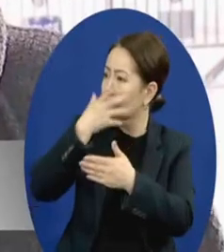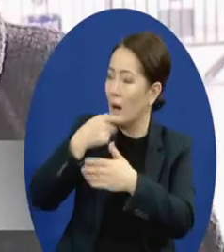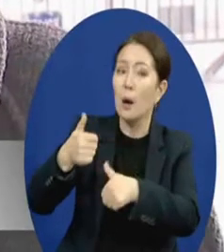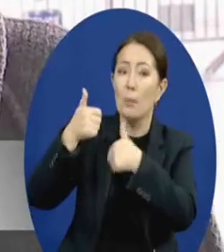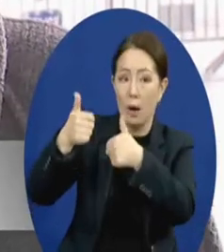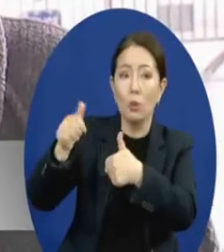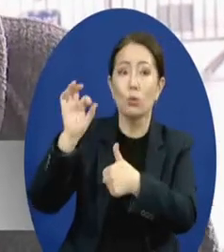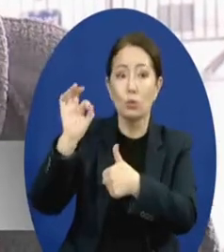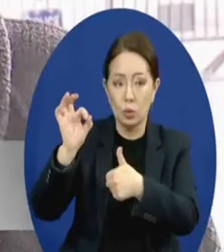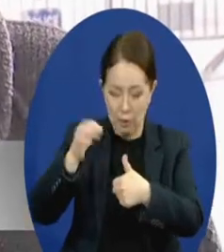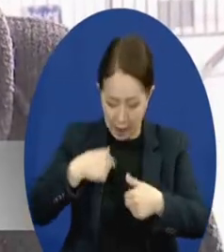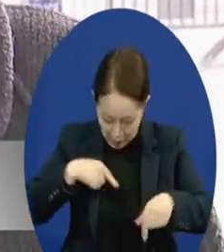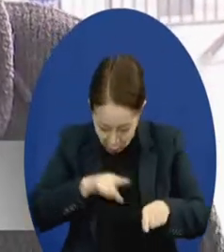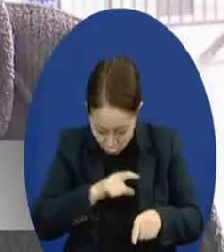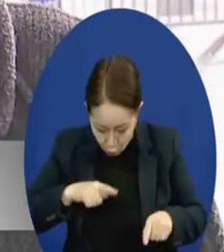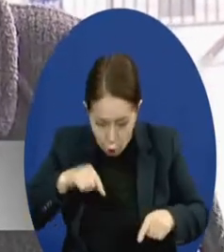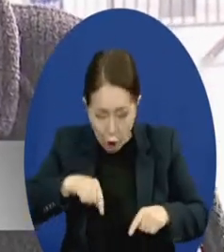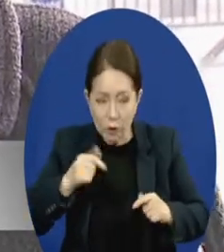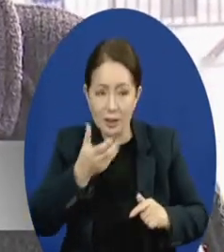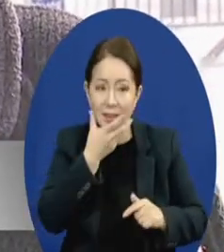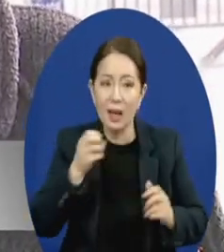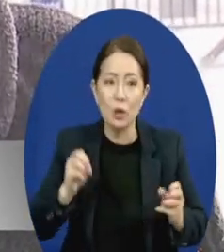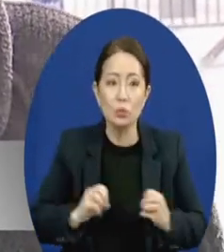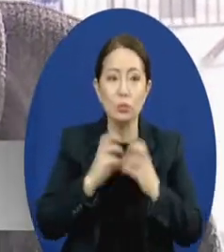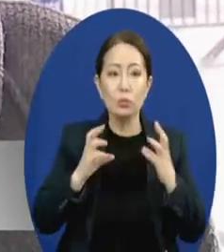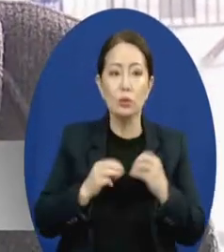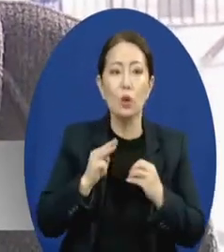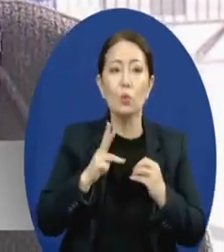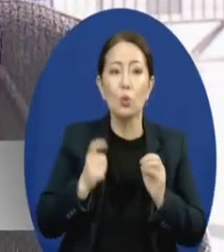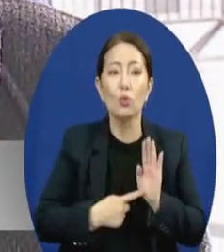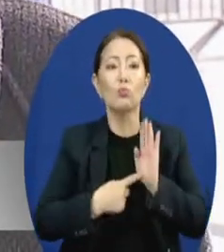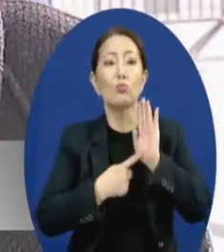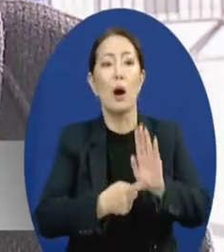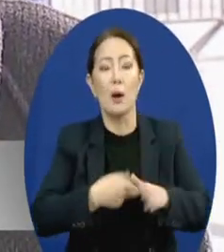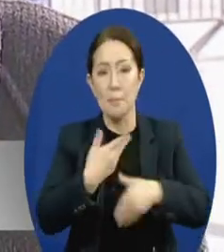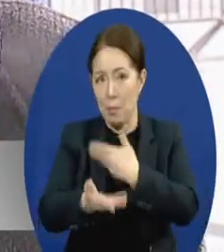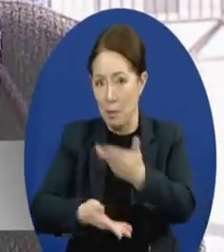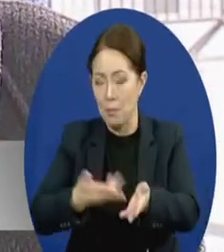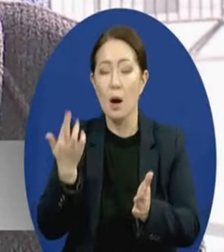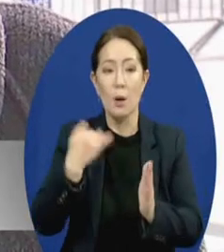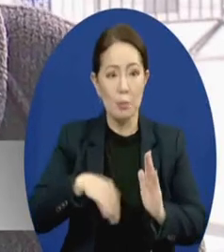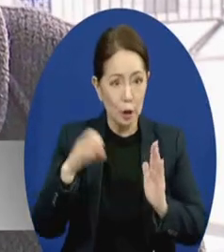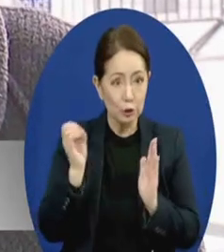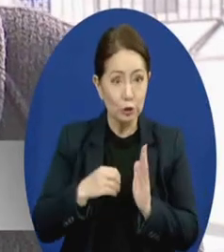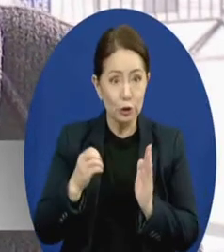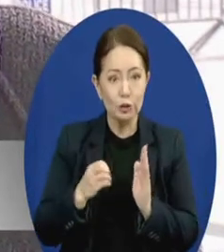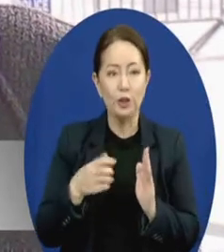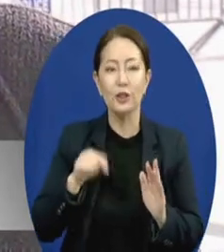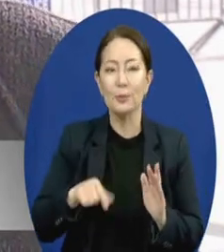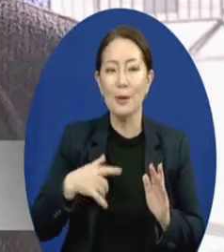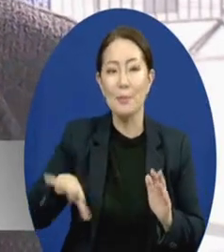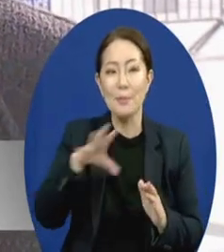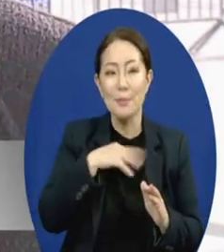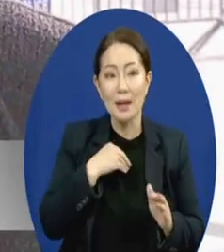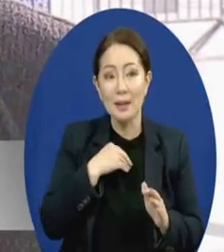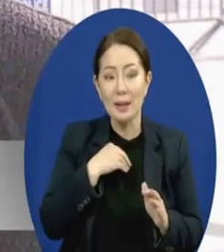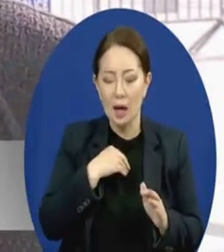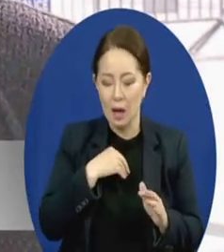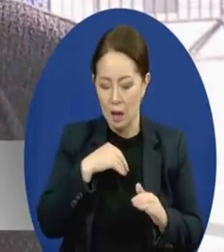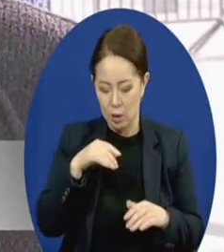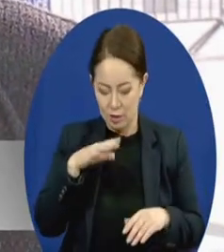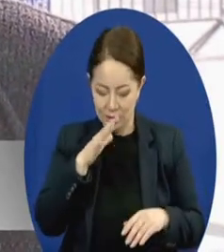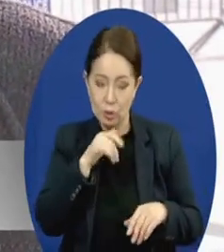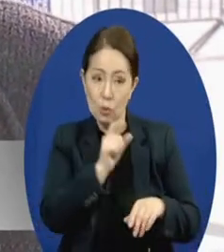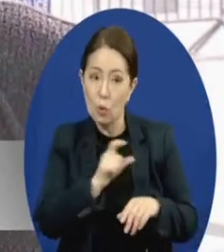бас сайхан түүхийг үлдээх ёстой. Тийм учраас манай үеийнхэн өнөөгийн